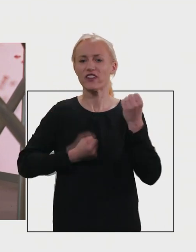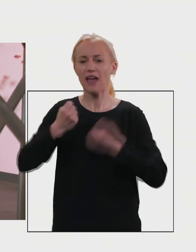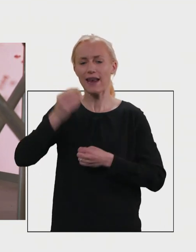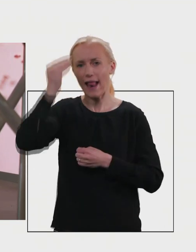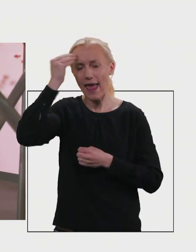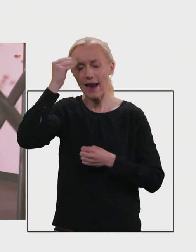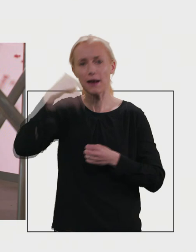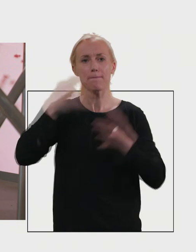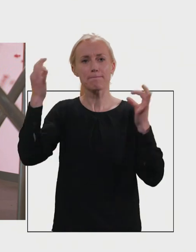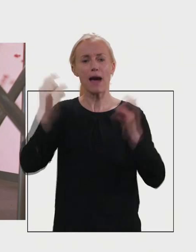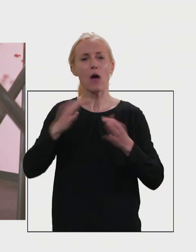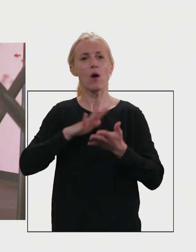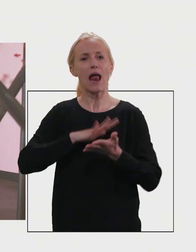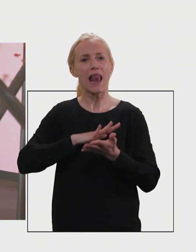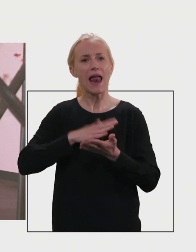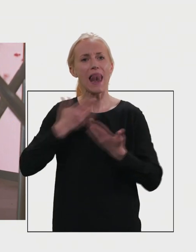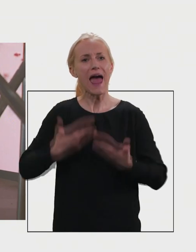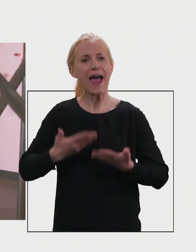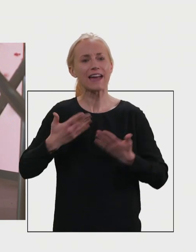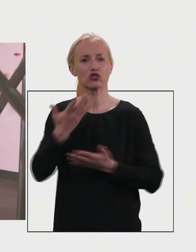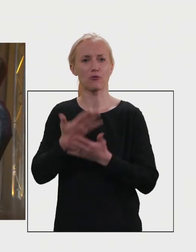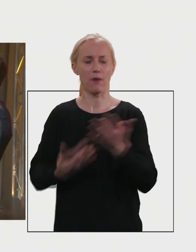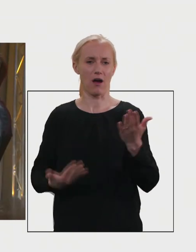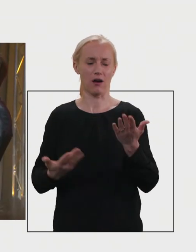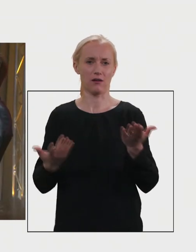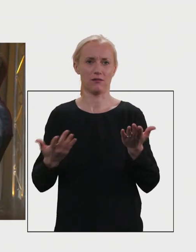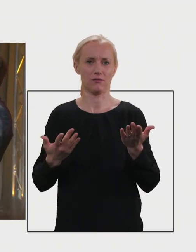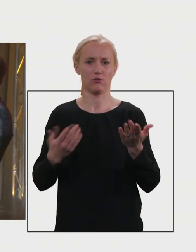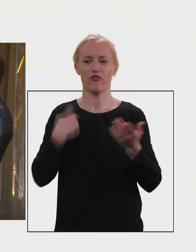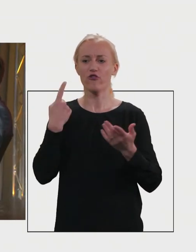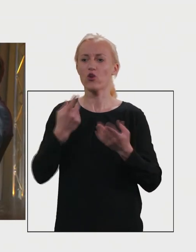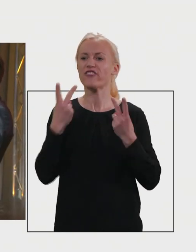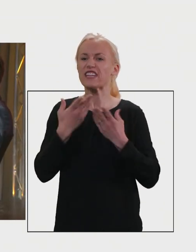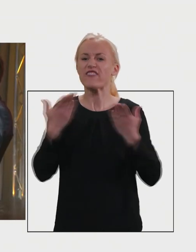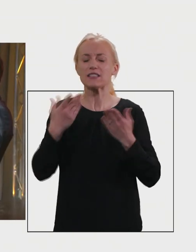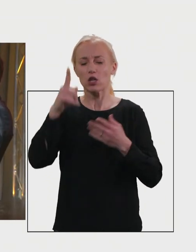Sprache. Und mir ist wichtig, dass uns die Zahlen klar werden in Deutschland.